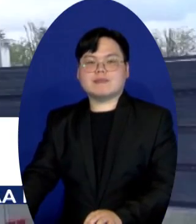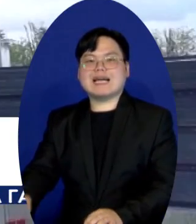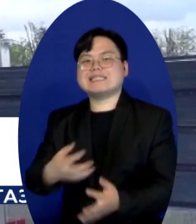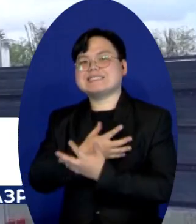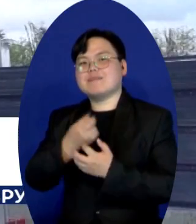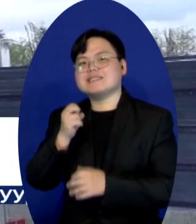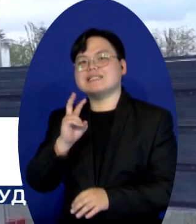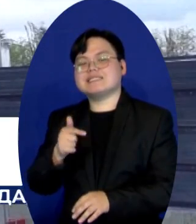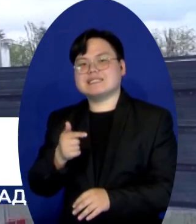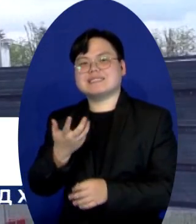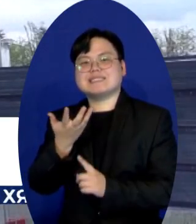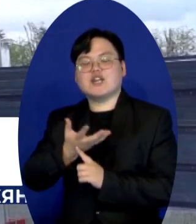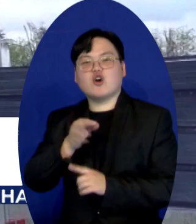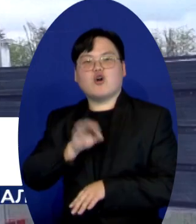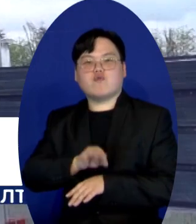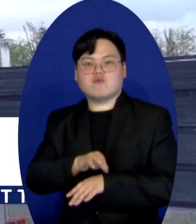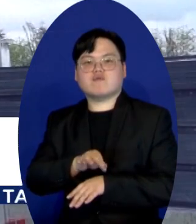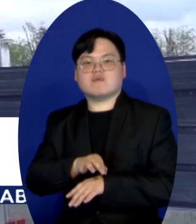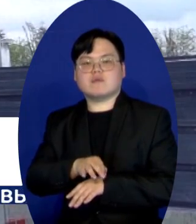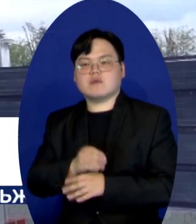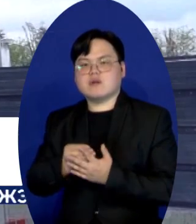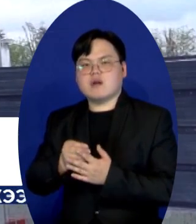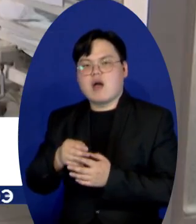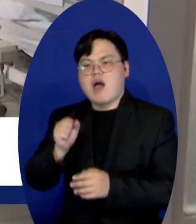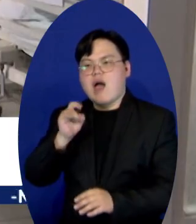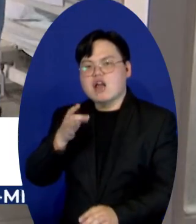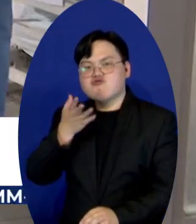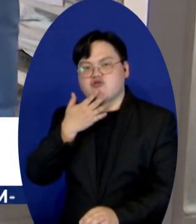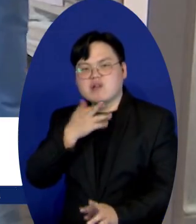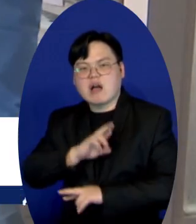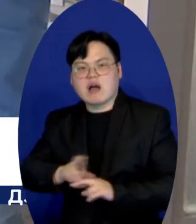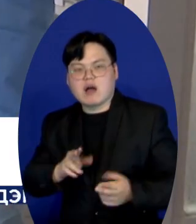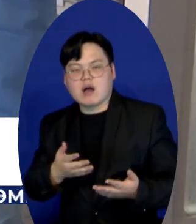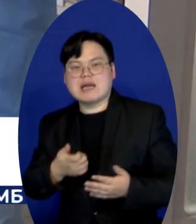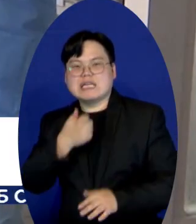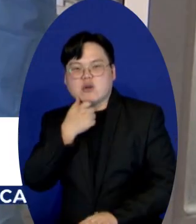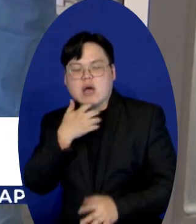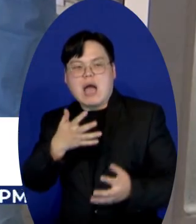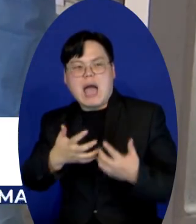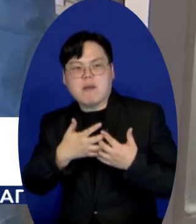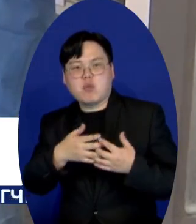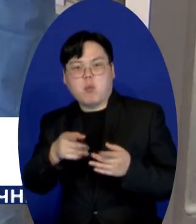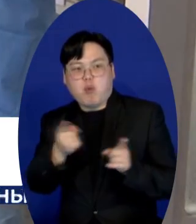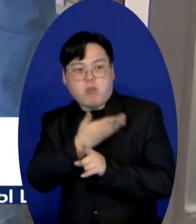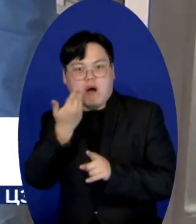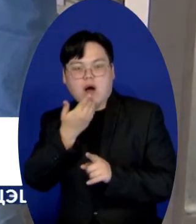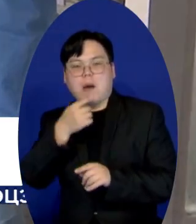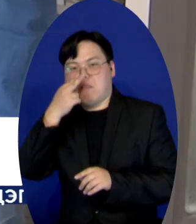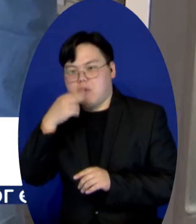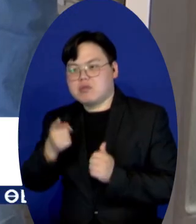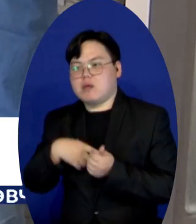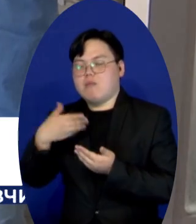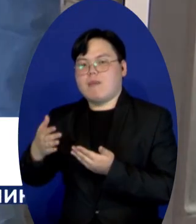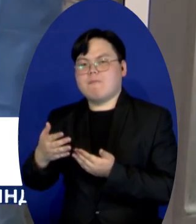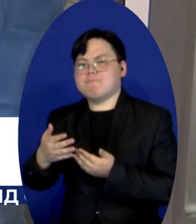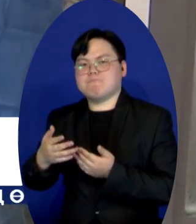Сармагчны цэцэг гэгдэж байгаа өвчний одоогийн нэршил харс өнгөөр гадуурхах эсвэл амьтдад хор хөнөл учруулах альва сэтэл шалтгаан төрүүлэх вэ гэдэг болгоомжлын